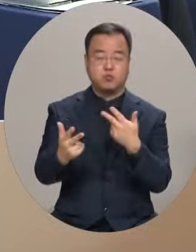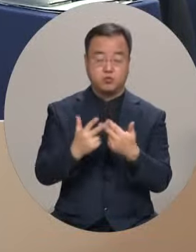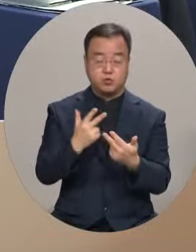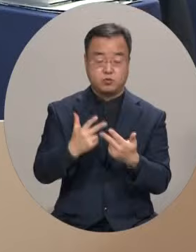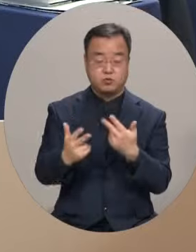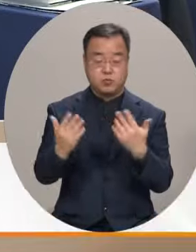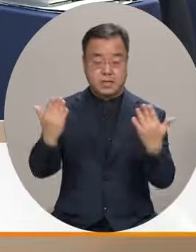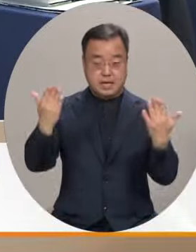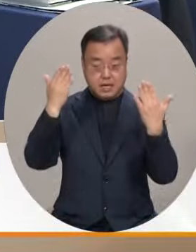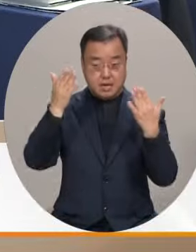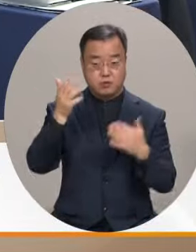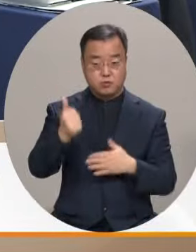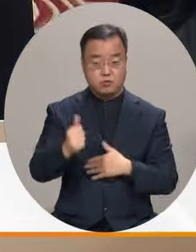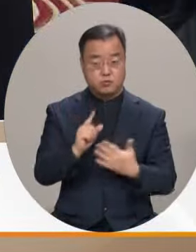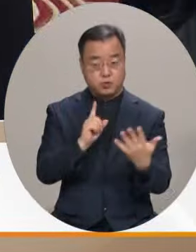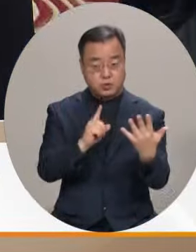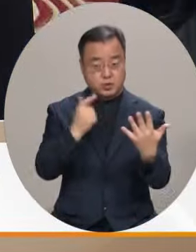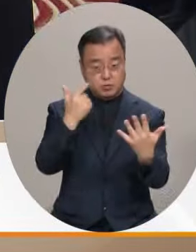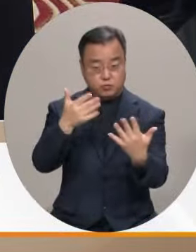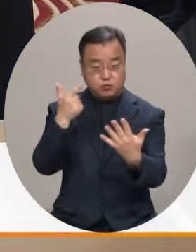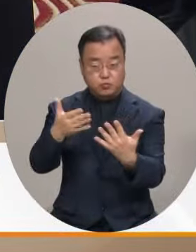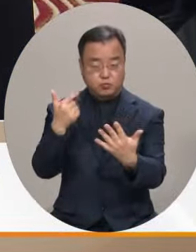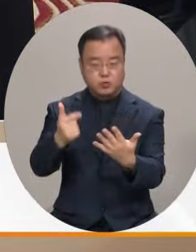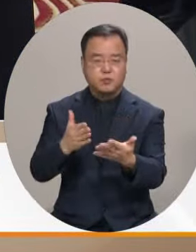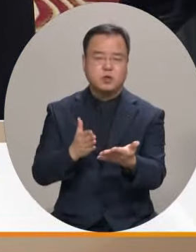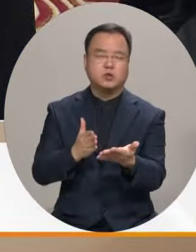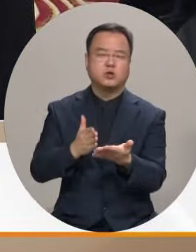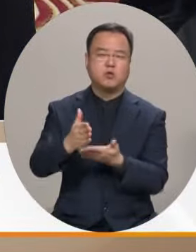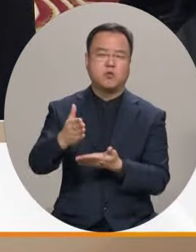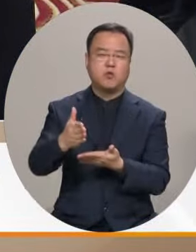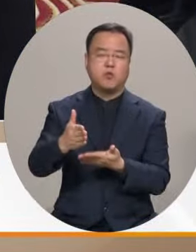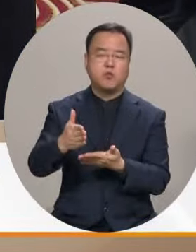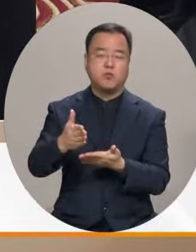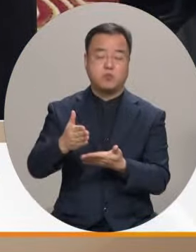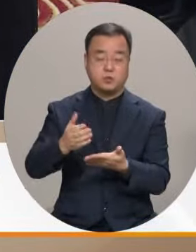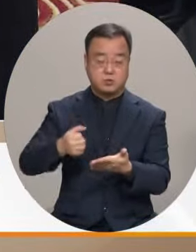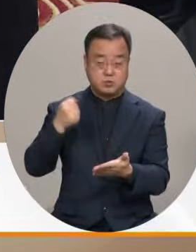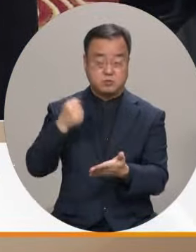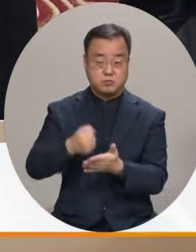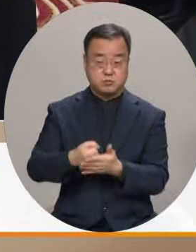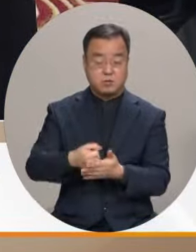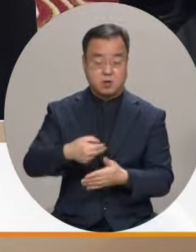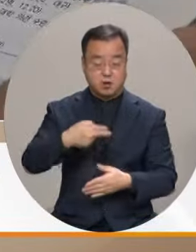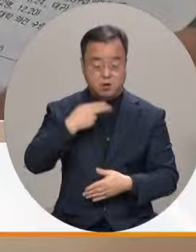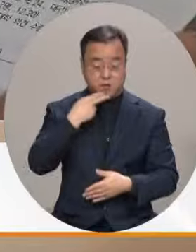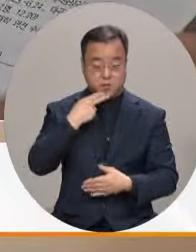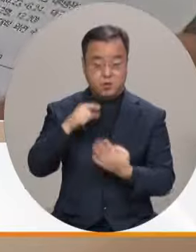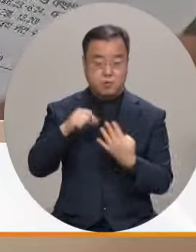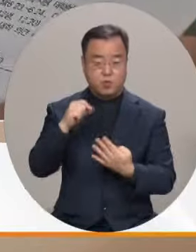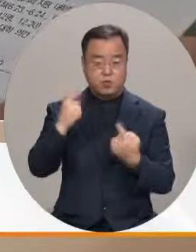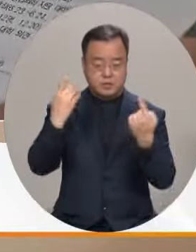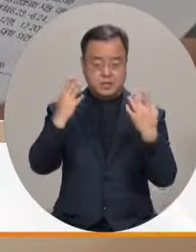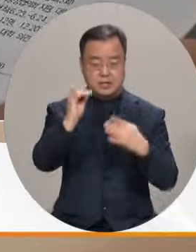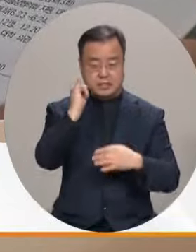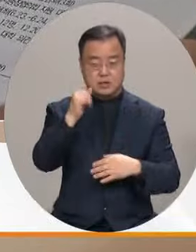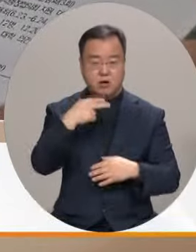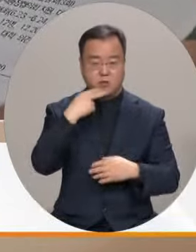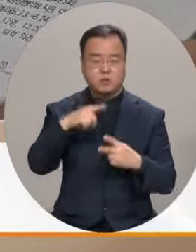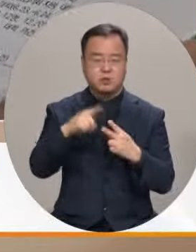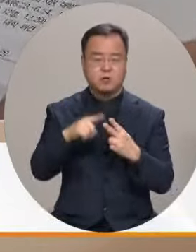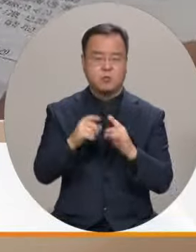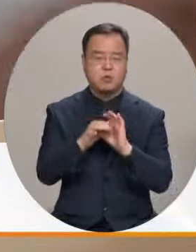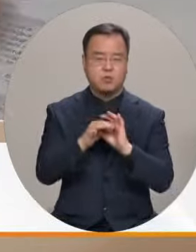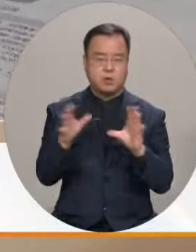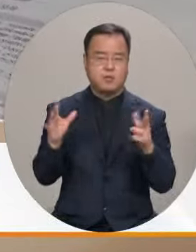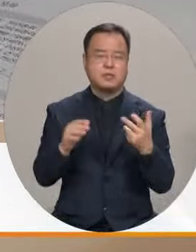조사를 해봤습니다 무전공 선발 하고 있는 대학이든 안 하고 있는 대학이든 응답한 대학들의 77%